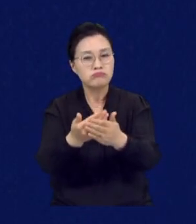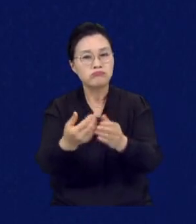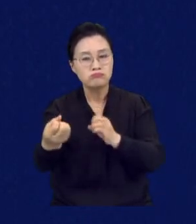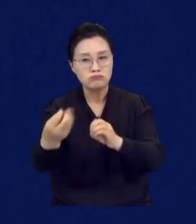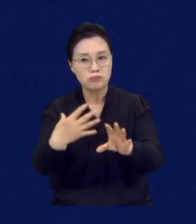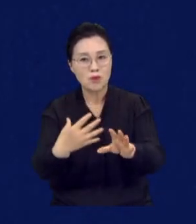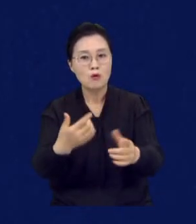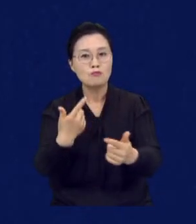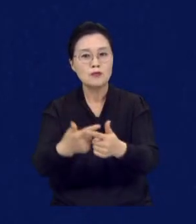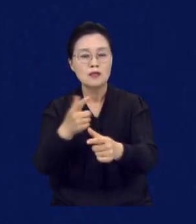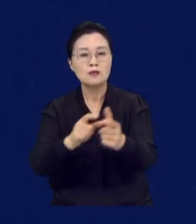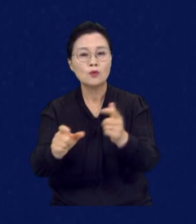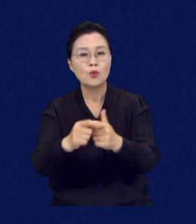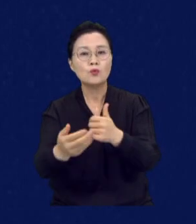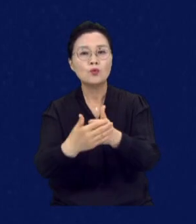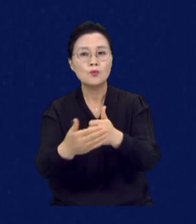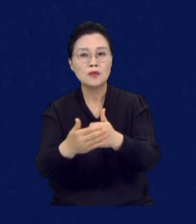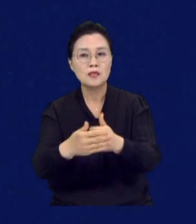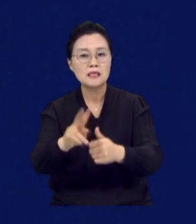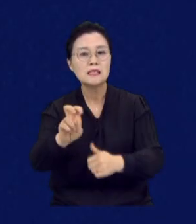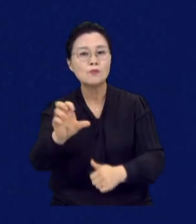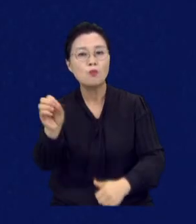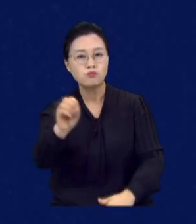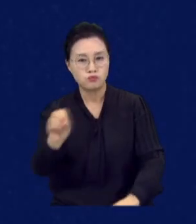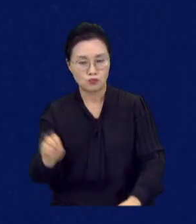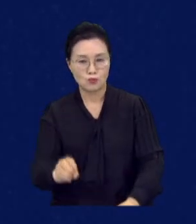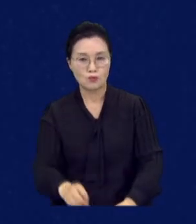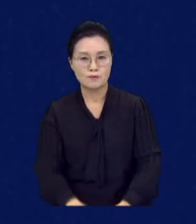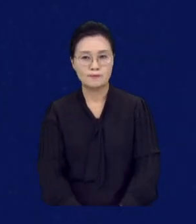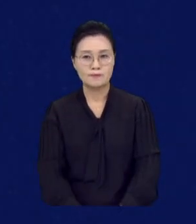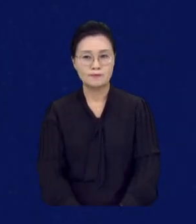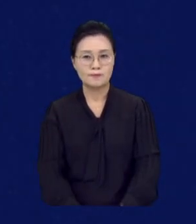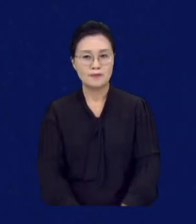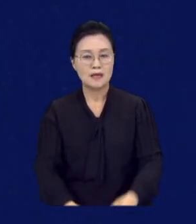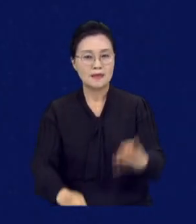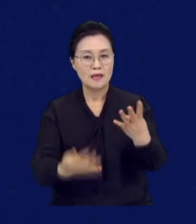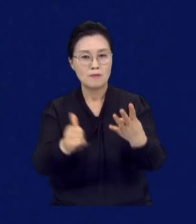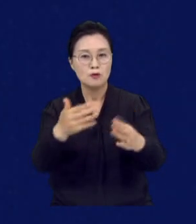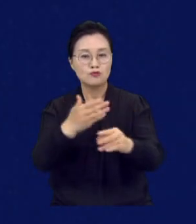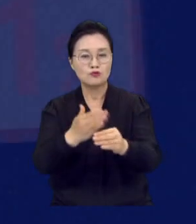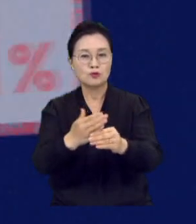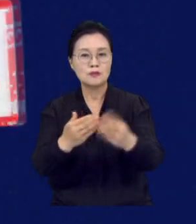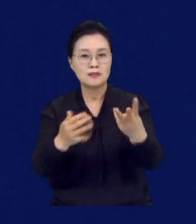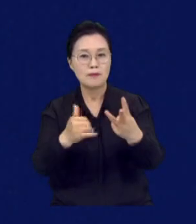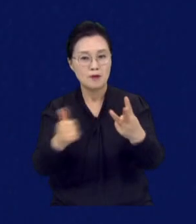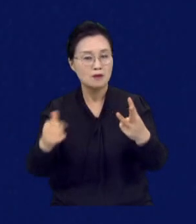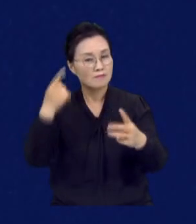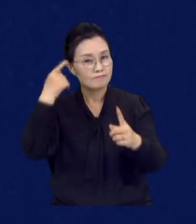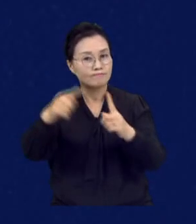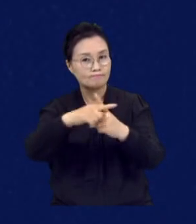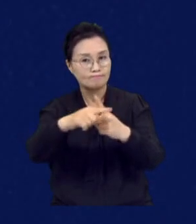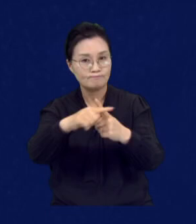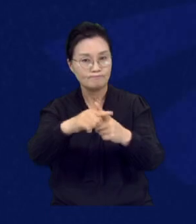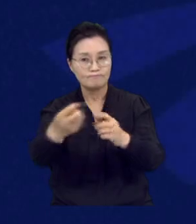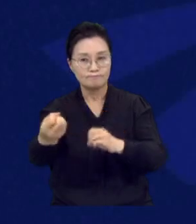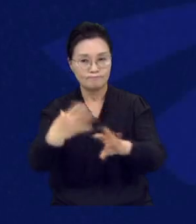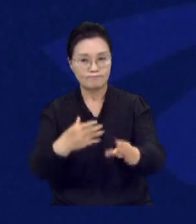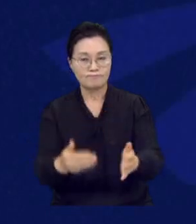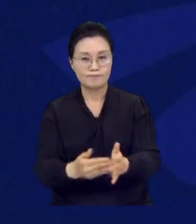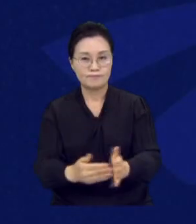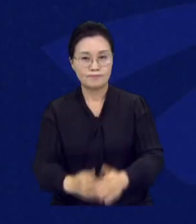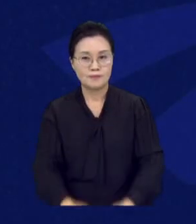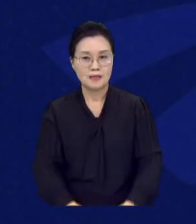부산에 더 도움이 될 것이라는 의견이 25%였습니다 4명 가운데 3명이 긍정적인 입장이었습니다